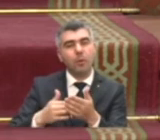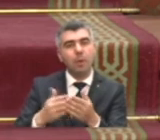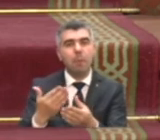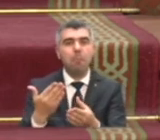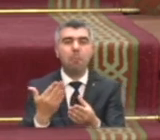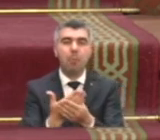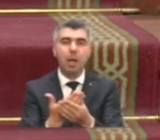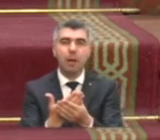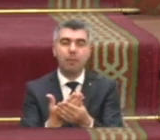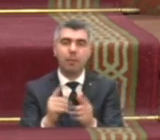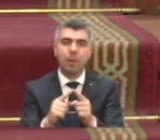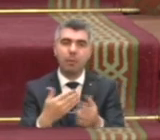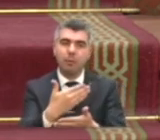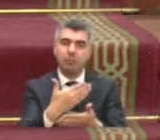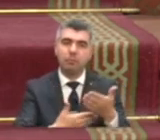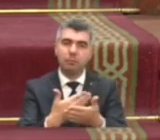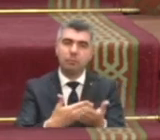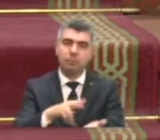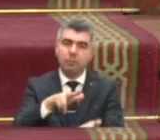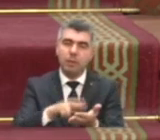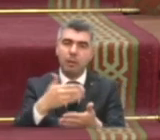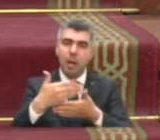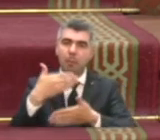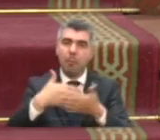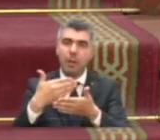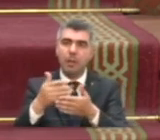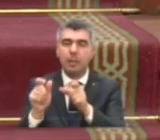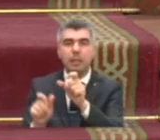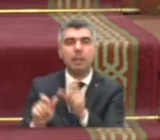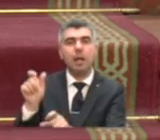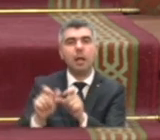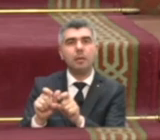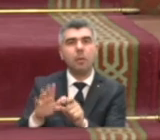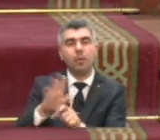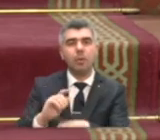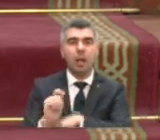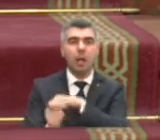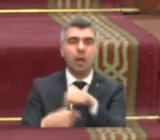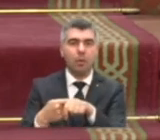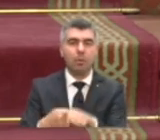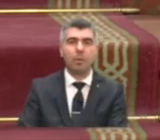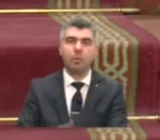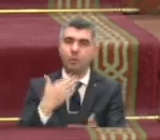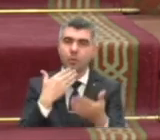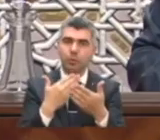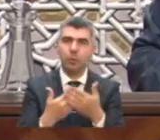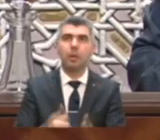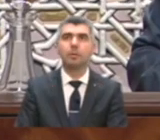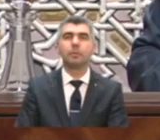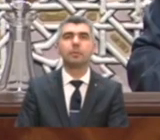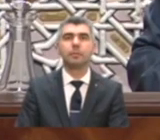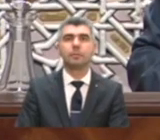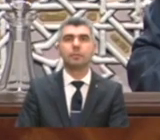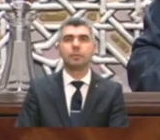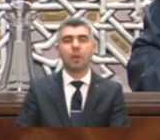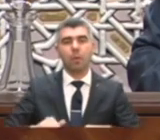ملفات رخصة البناء التي تثقل كاهل ساكنة العالم القروي؟ وشكرا. شكرا